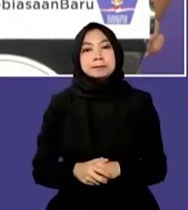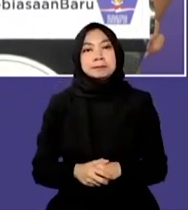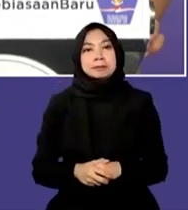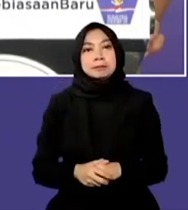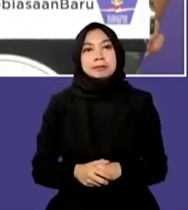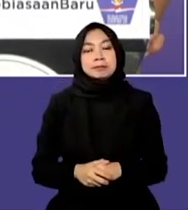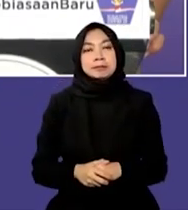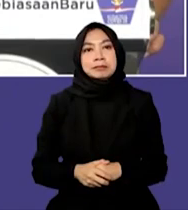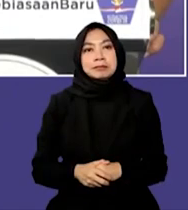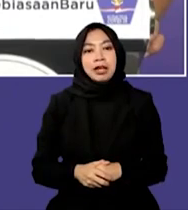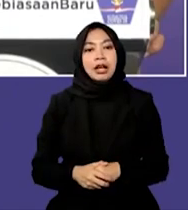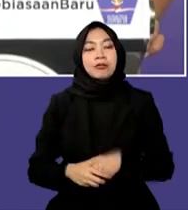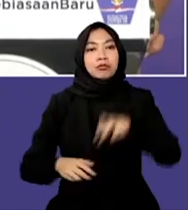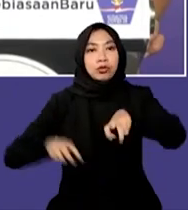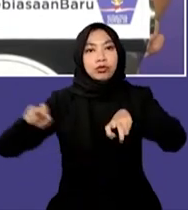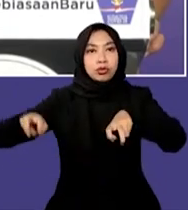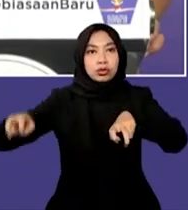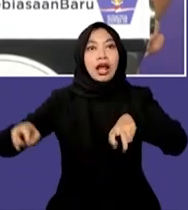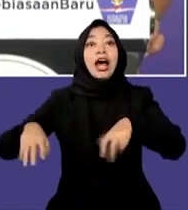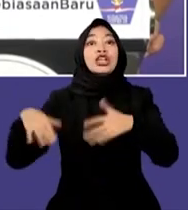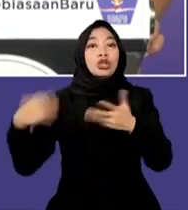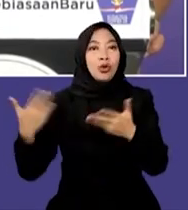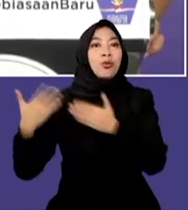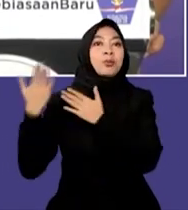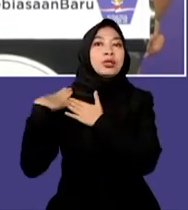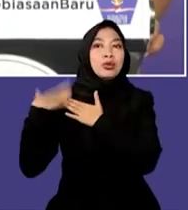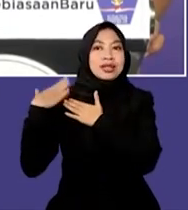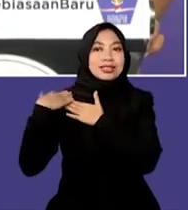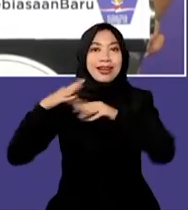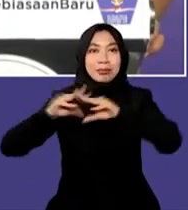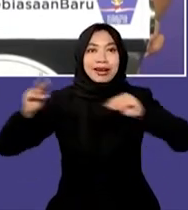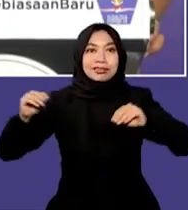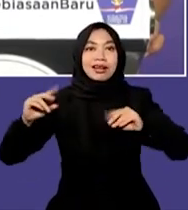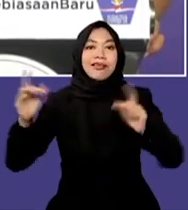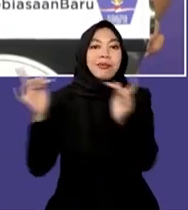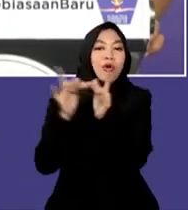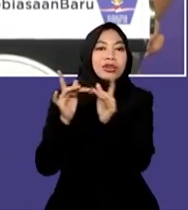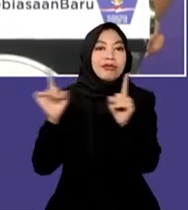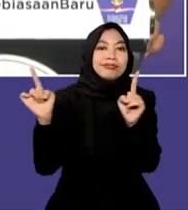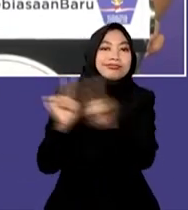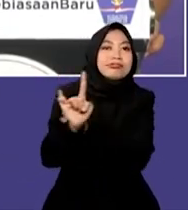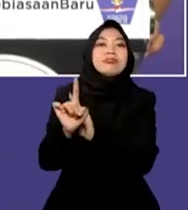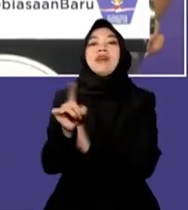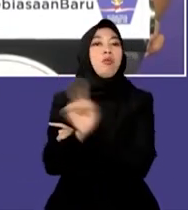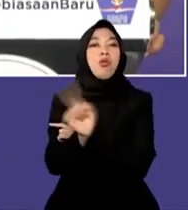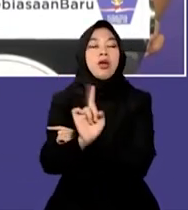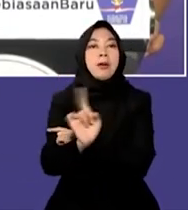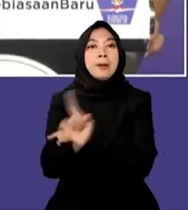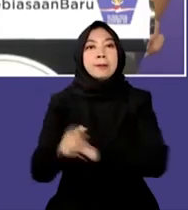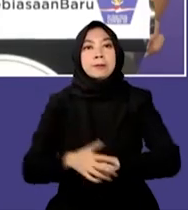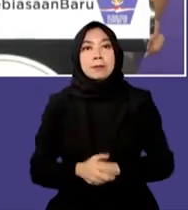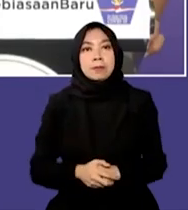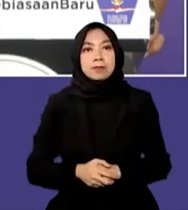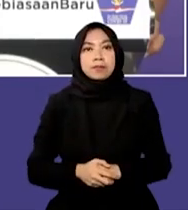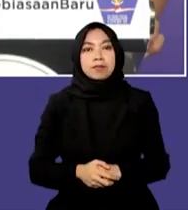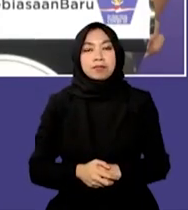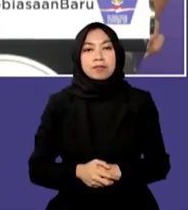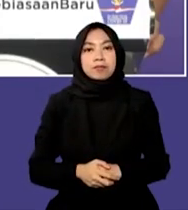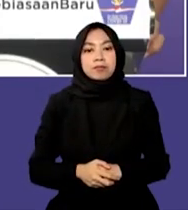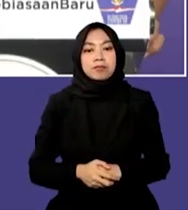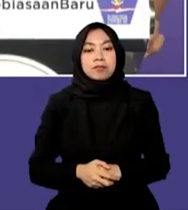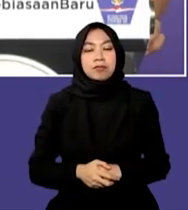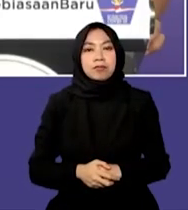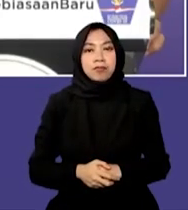juga tidak ada kontak dengan para petugas yang bekerja pengamatan langsung terhadap disiplin